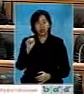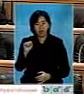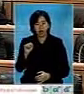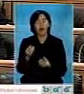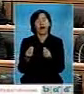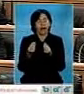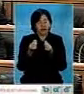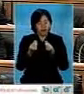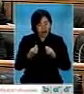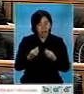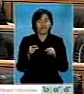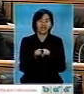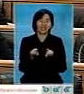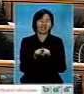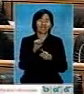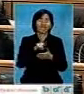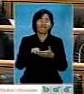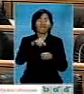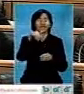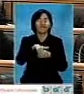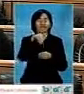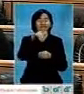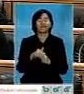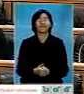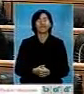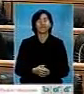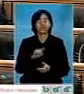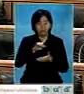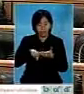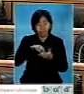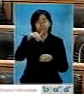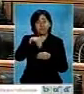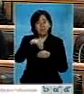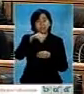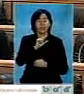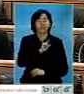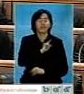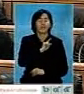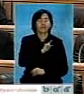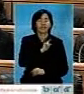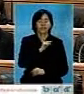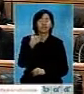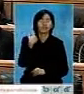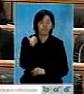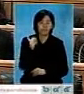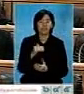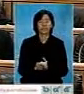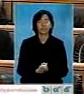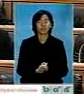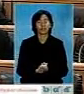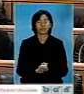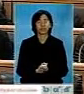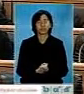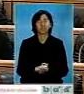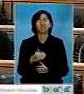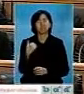ความไว้วางใจมาจากการเลือกตั้งให้มาทำหน้าที่แต่มีส่วนหนึ่ง